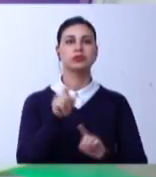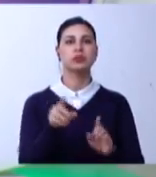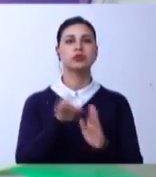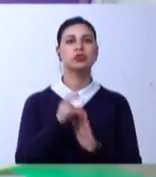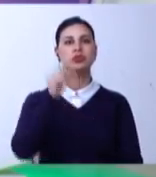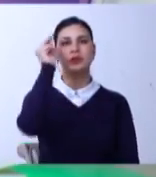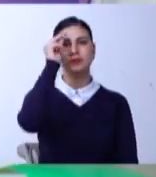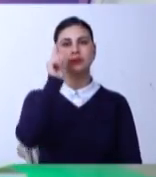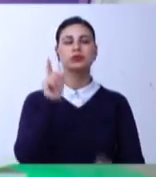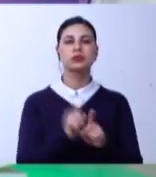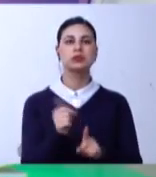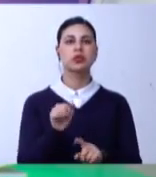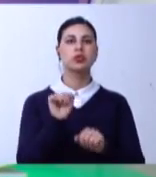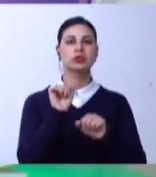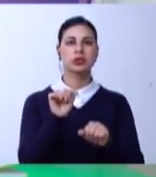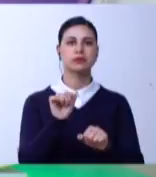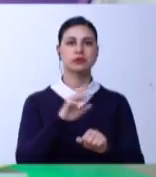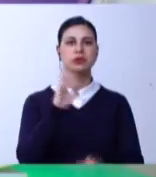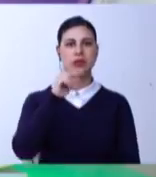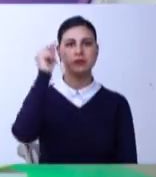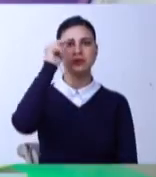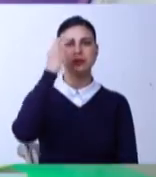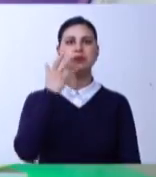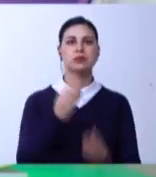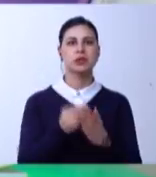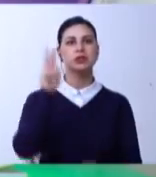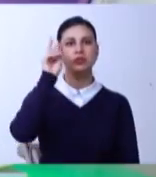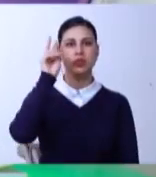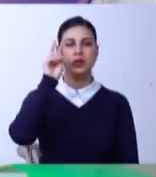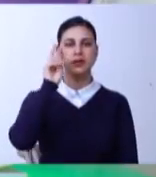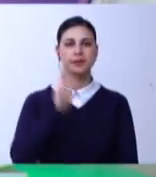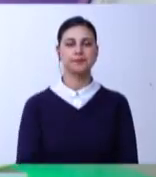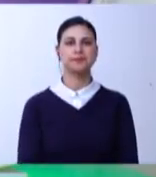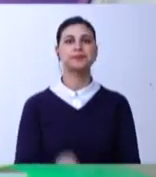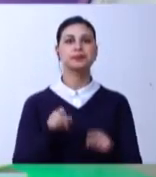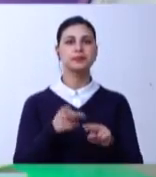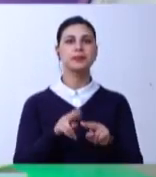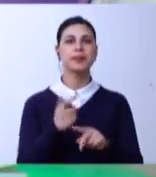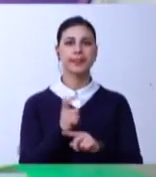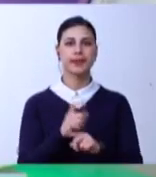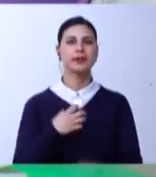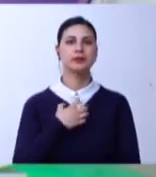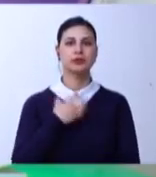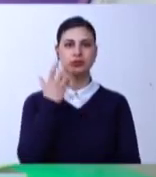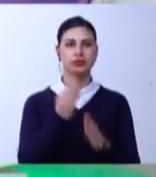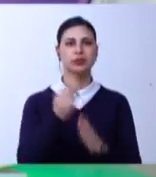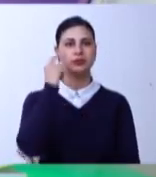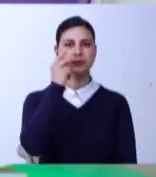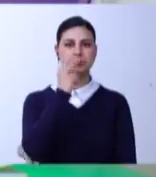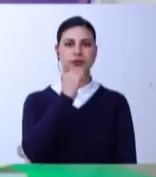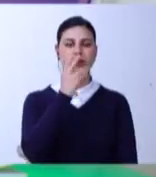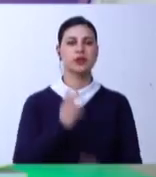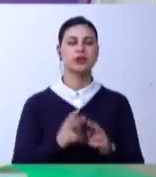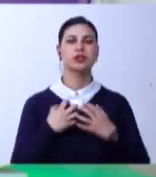უნდა ვისწავლოთ ისიც, როგორ დავიცვათ და ვისწავლოთ პირადი ტუალეტი. ეს ძალიან მნიშვნელოვანია. თქვენ შეიძლება გეჩვენებათ, რომ ამას